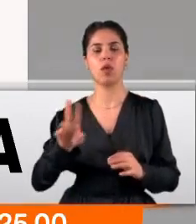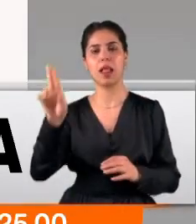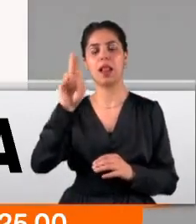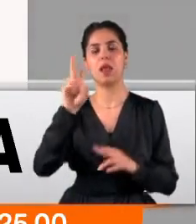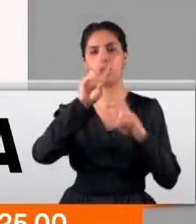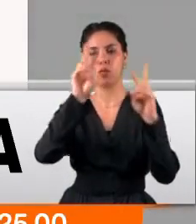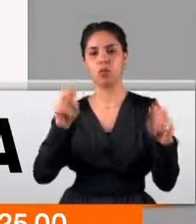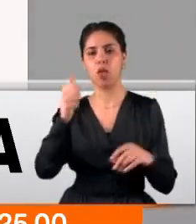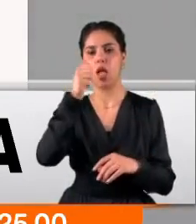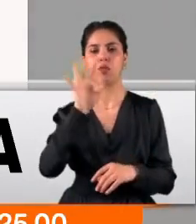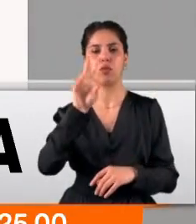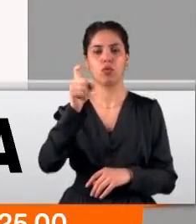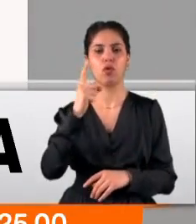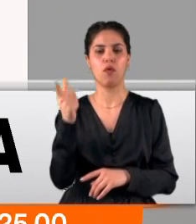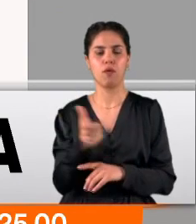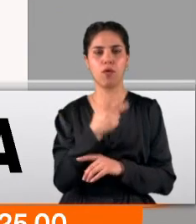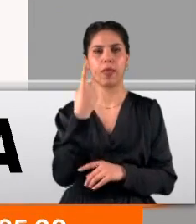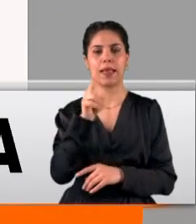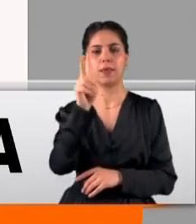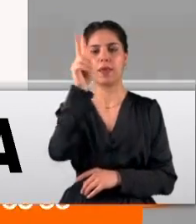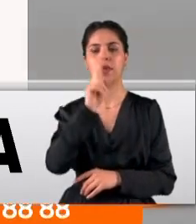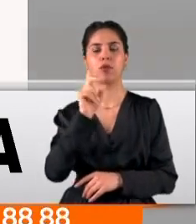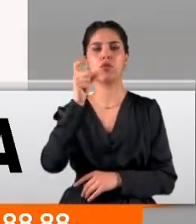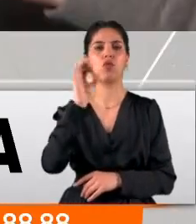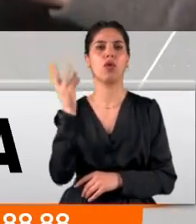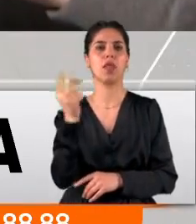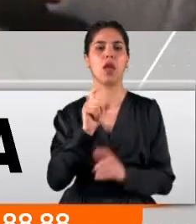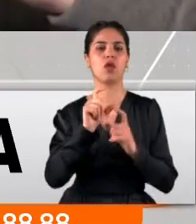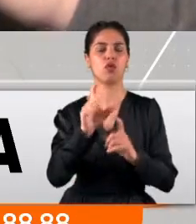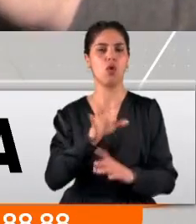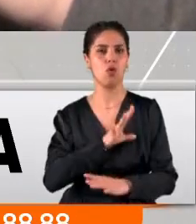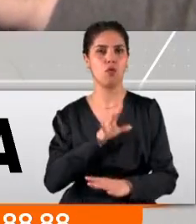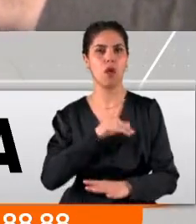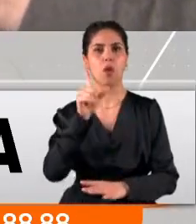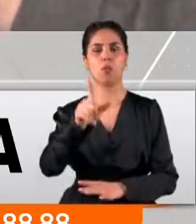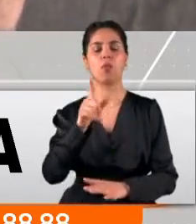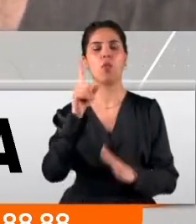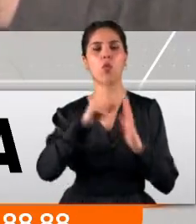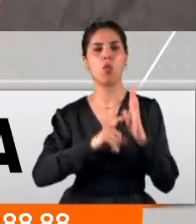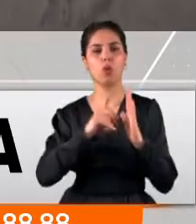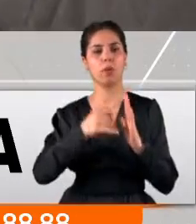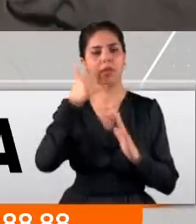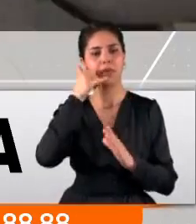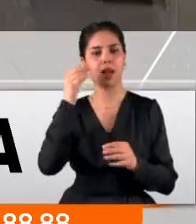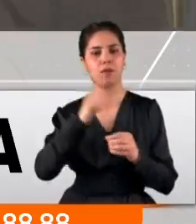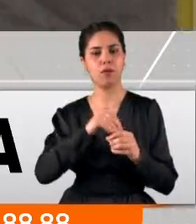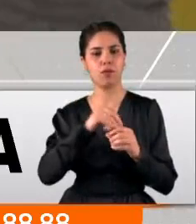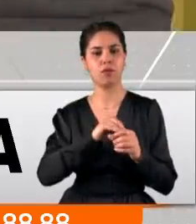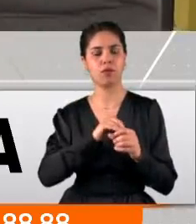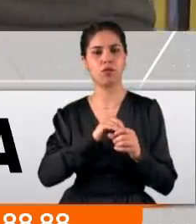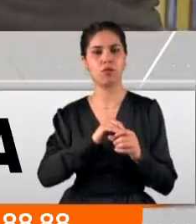konu 649 video ve 2290 soru var dersler cepte uygulaması telefonların mobil